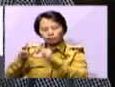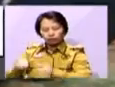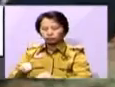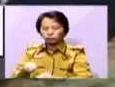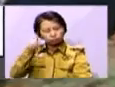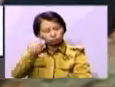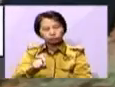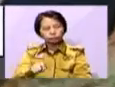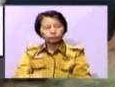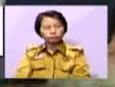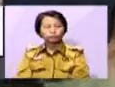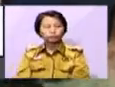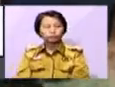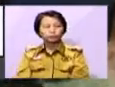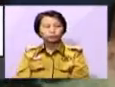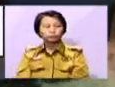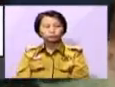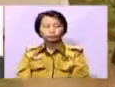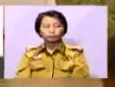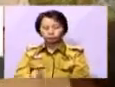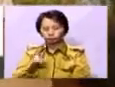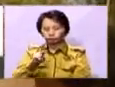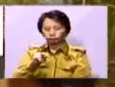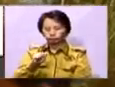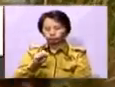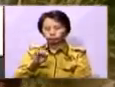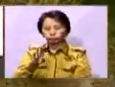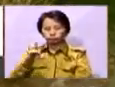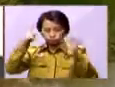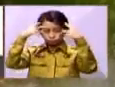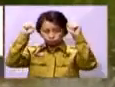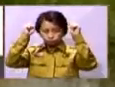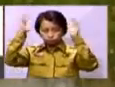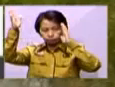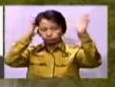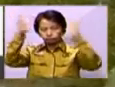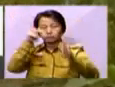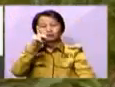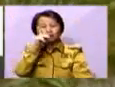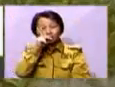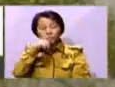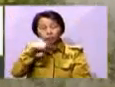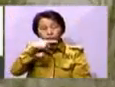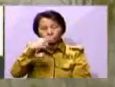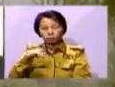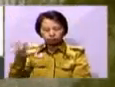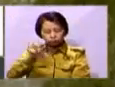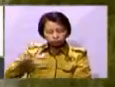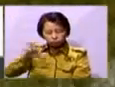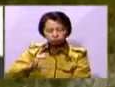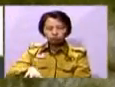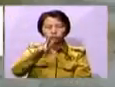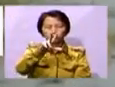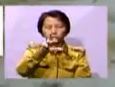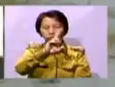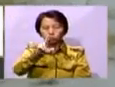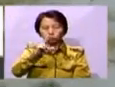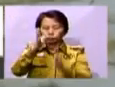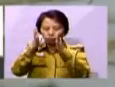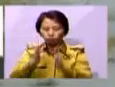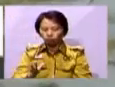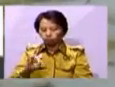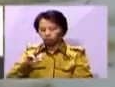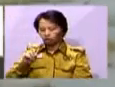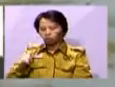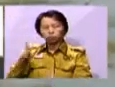sebagainya. Dalam pada itu, Naib Presiden Rohingya Malaysia Negeri Kedah Yusof Ali berkata secara rambang lebih 3,000 kaum Rohingya